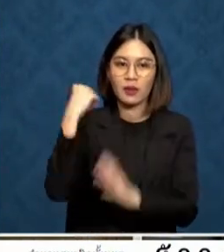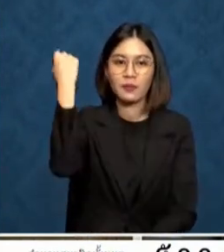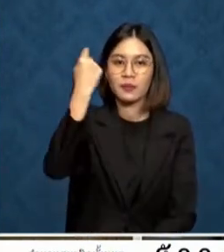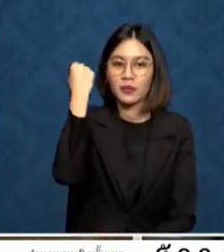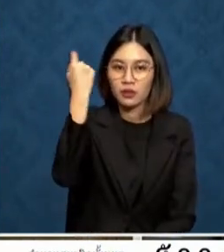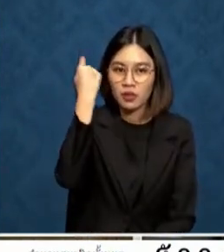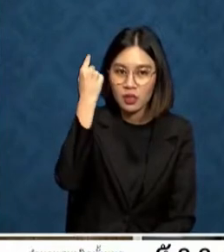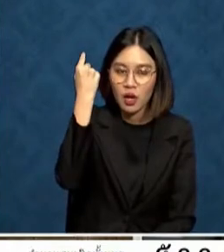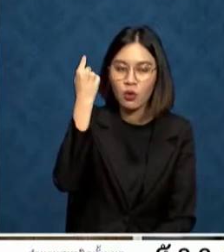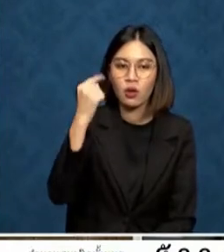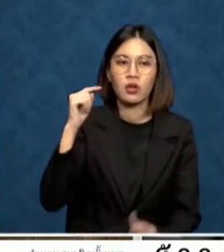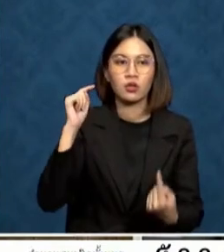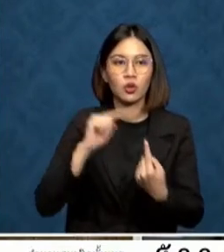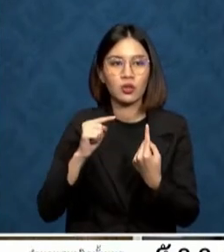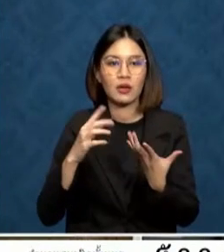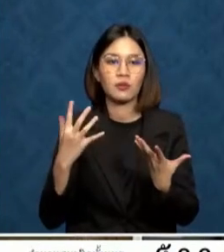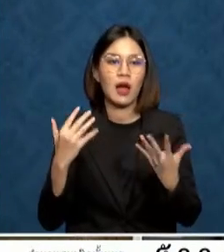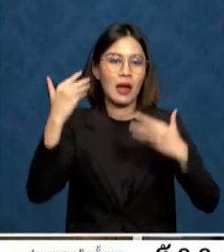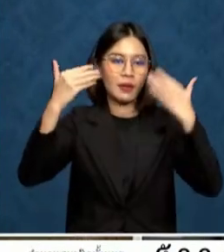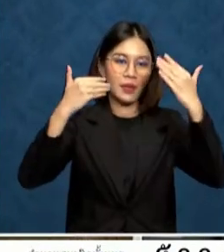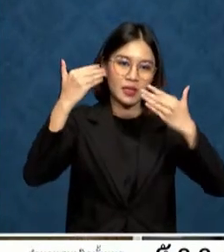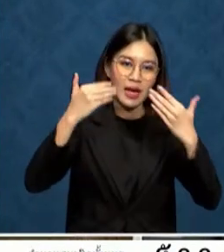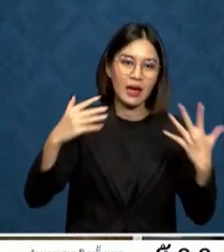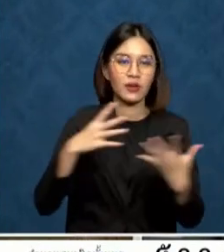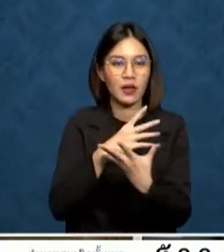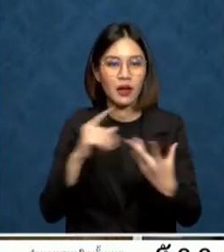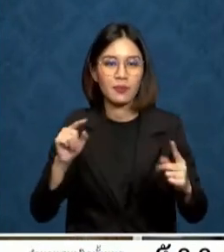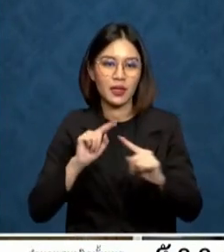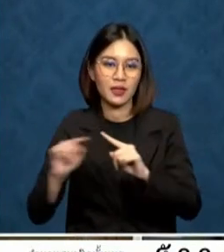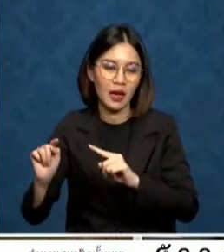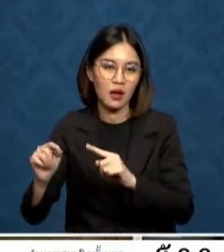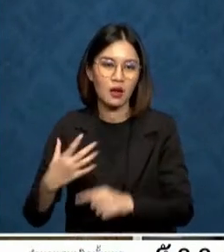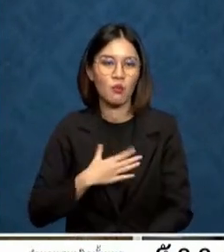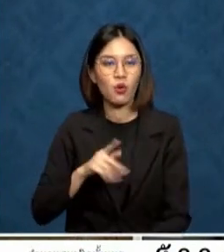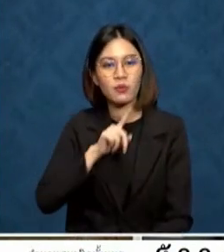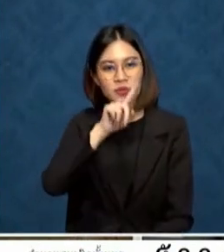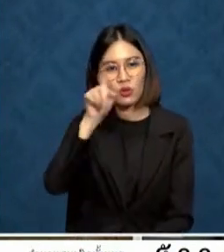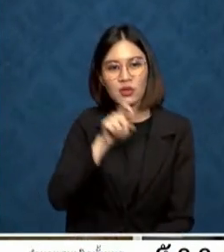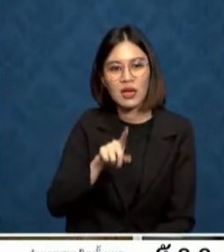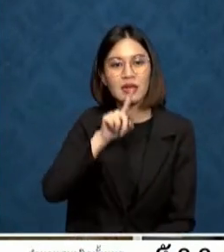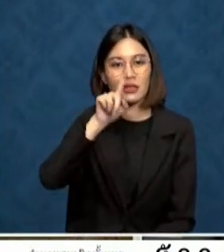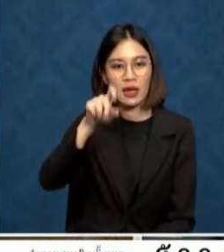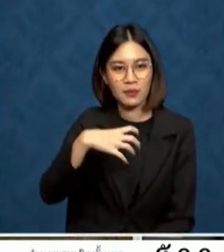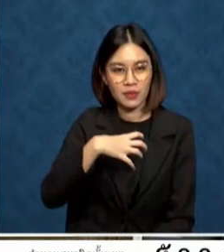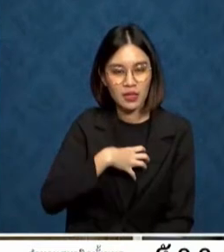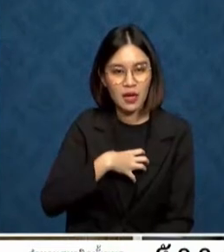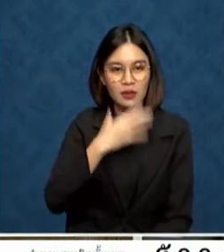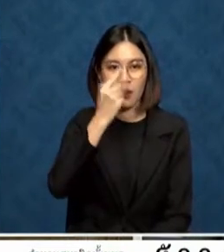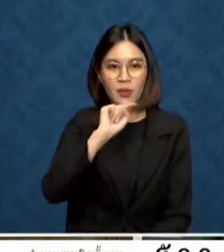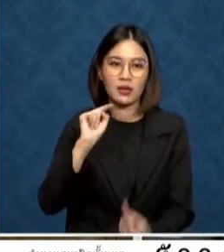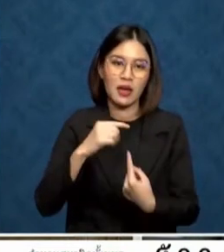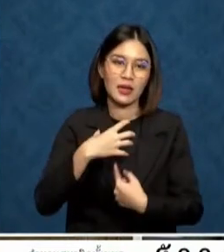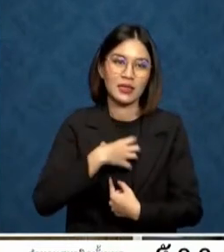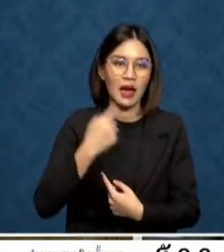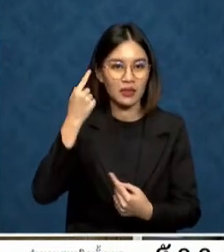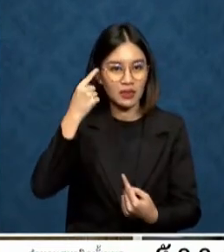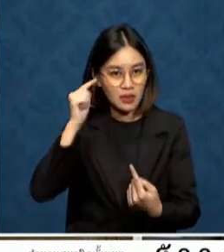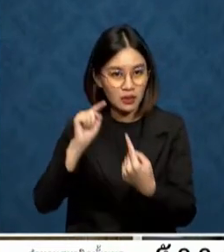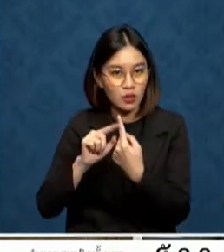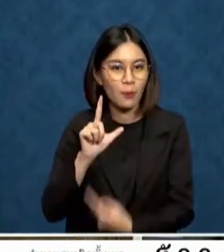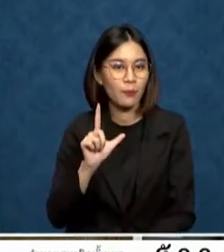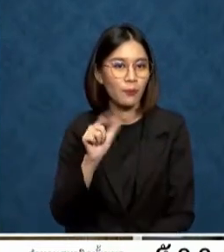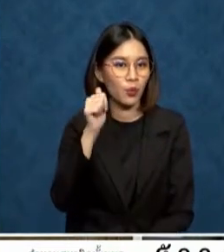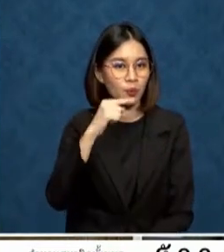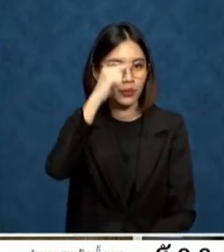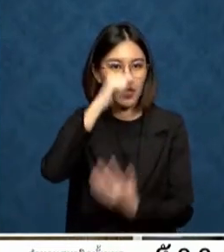เที่ยวเป็นทาง Soft Powerนะครับแต่คำถามผมผมอยากตั้งไว้อย่างเงนะครับว่าเราต้องการปักหมุดประเทศ